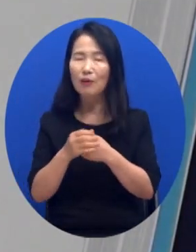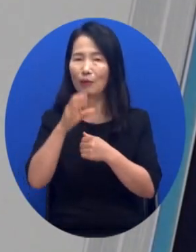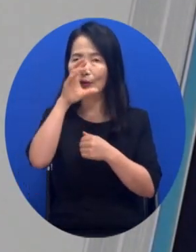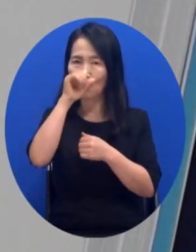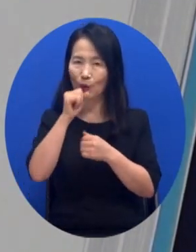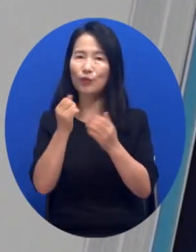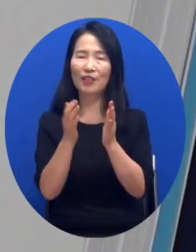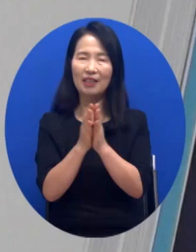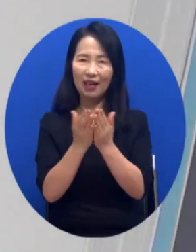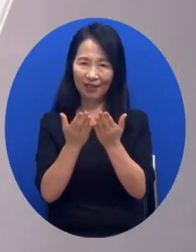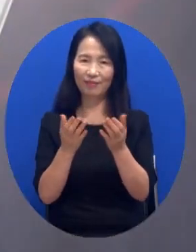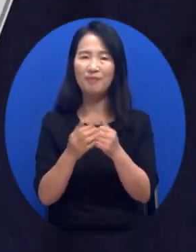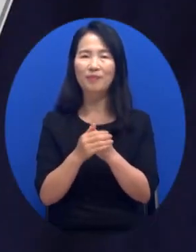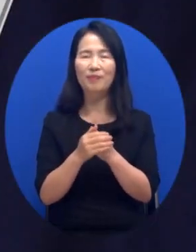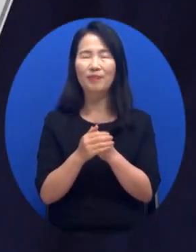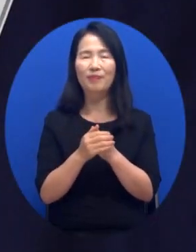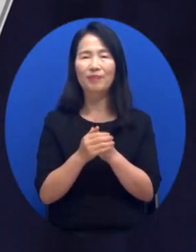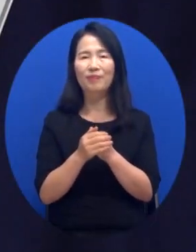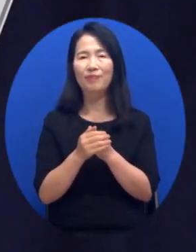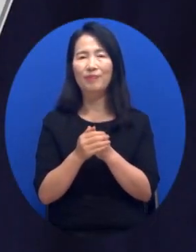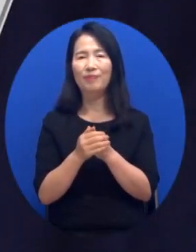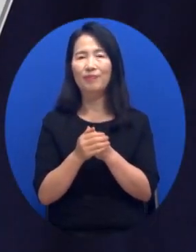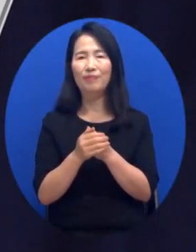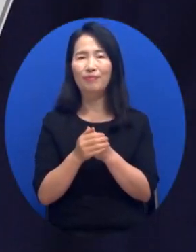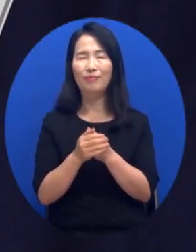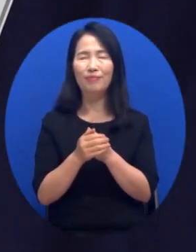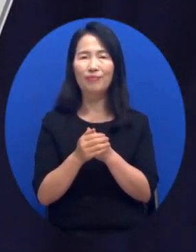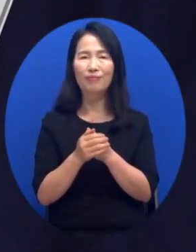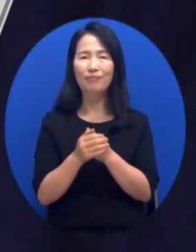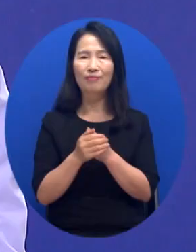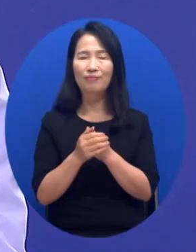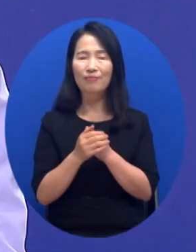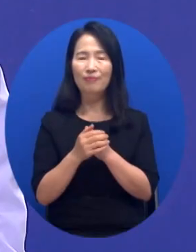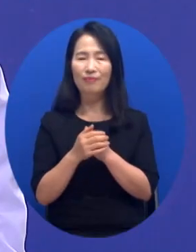책입니다. CTS 뉴스 장현수입니다.